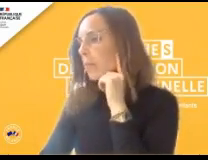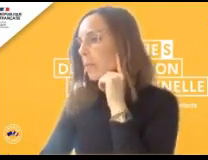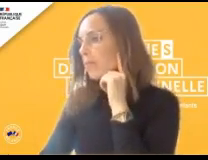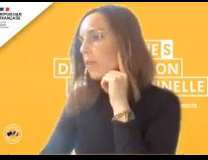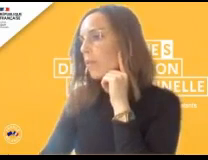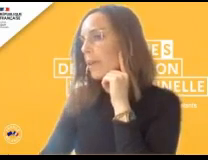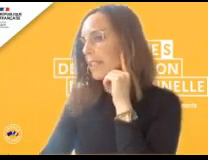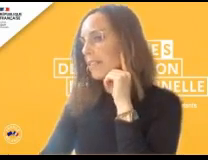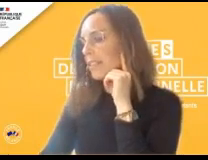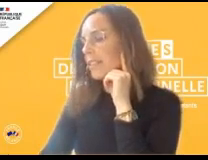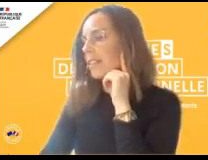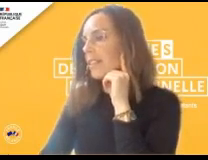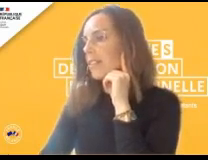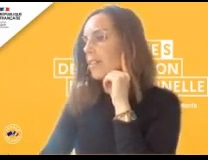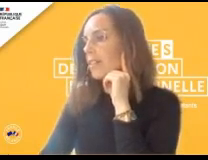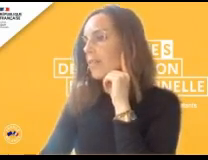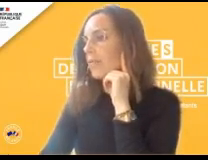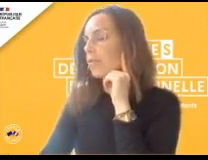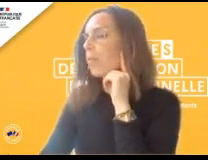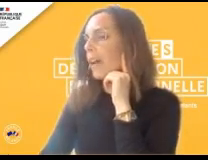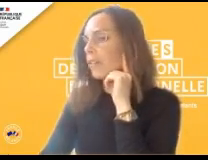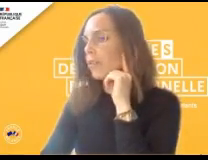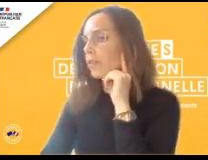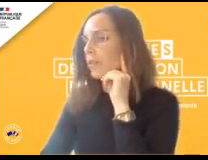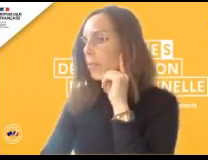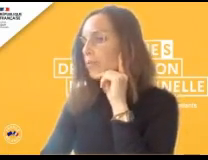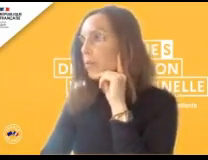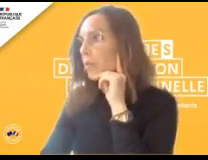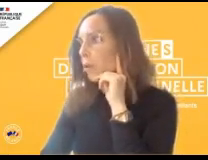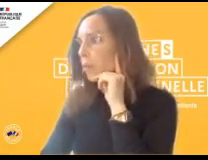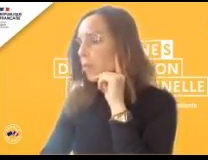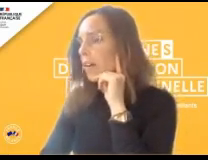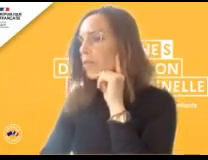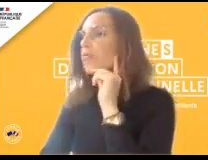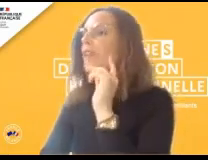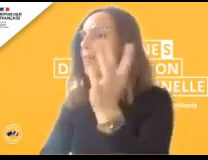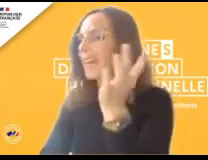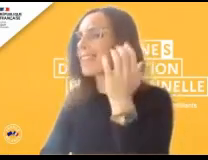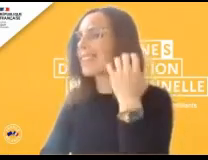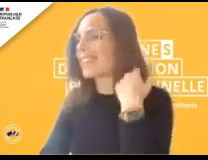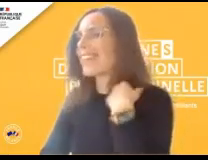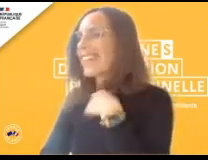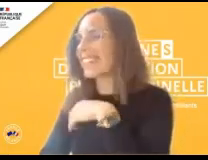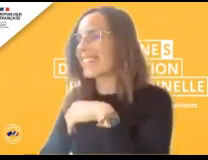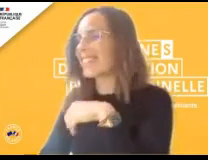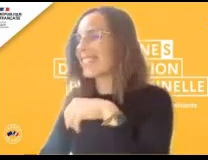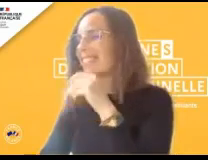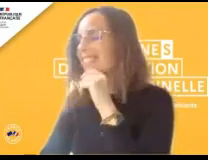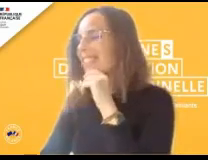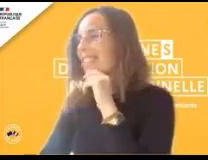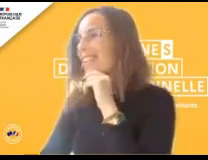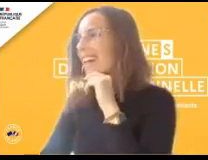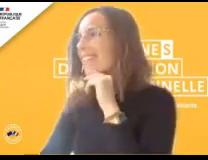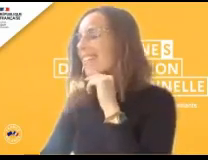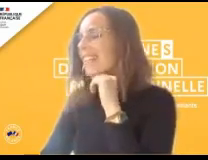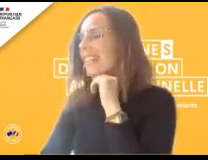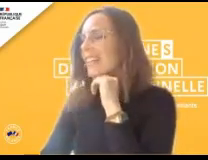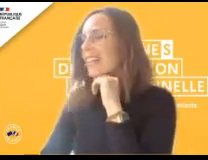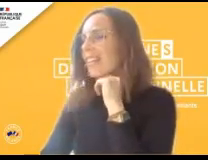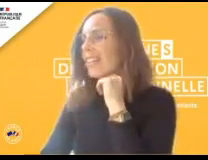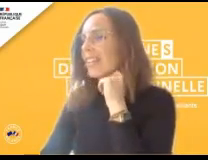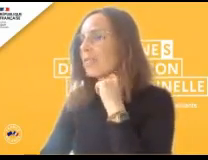on ne pourra pas vous accompagner. Votre opérateur, ce sera plutôt Pôle emploi ou l'APEC si vous êtes